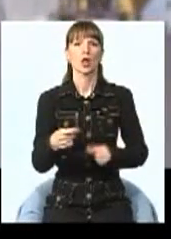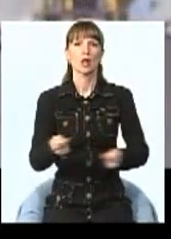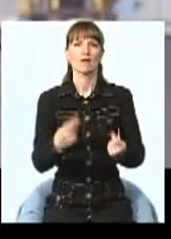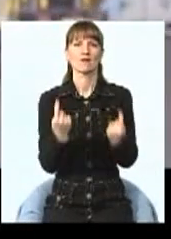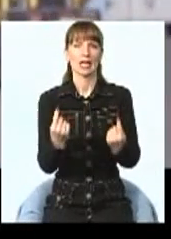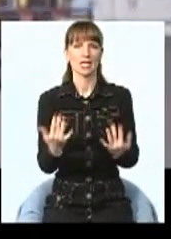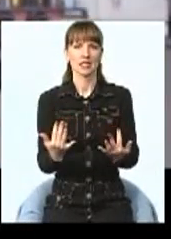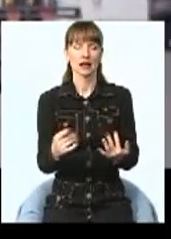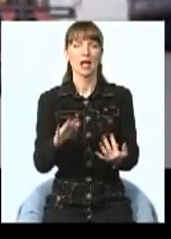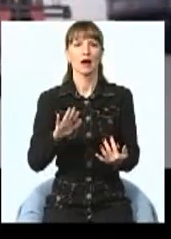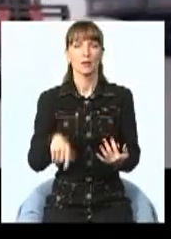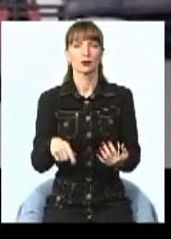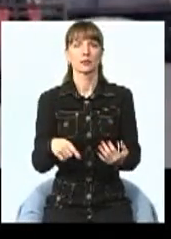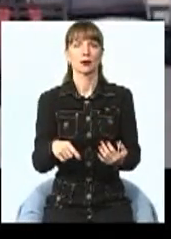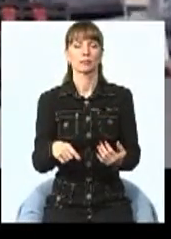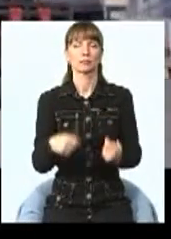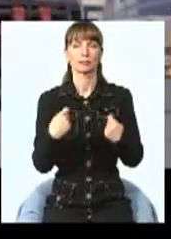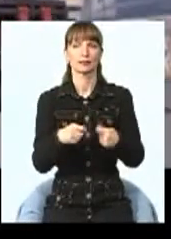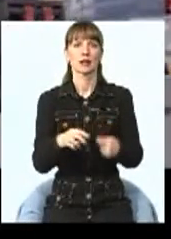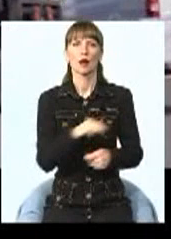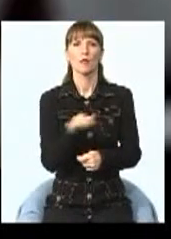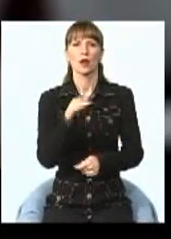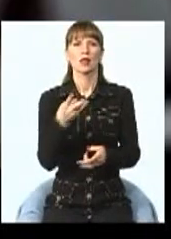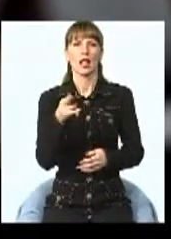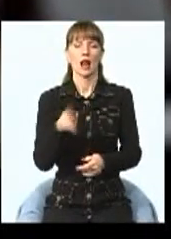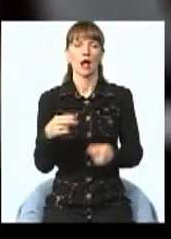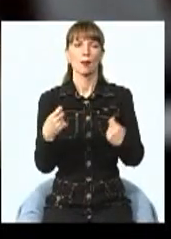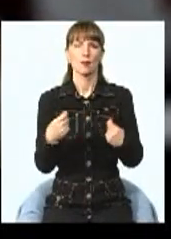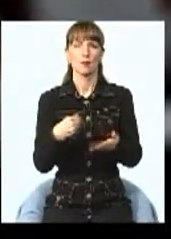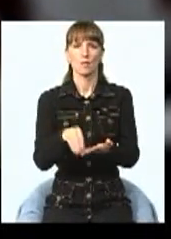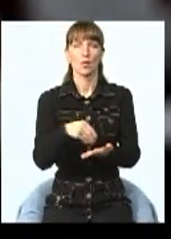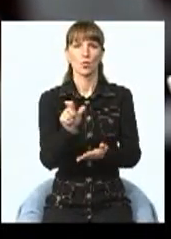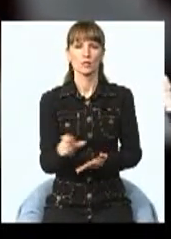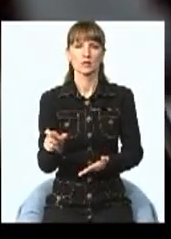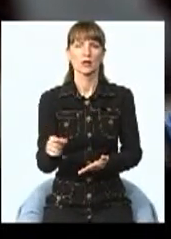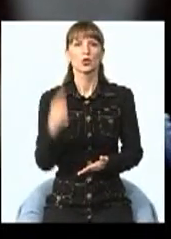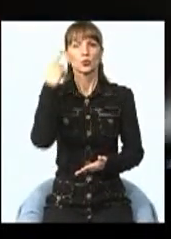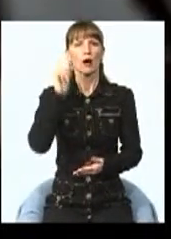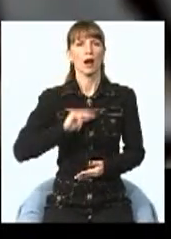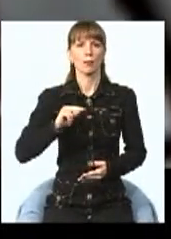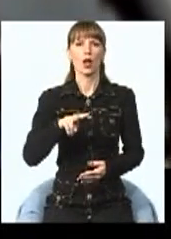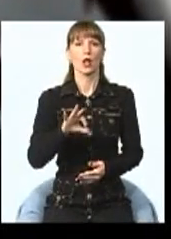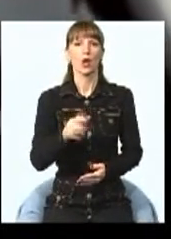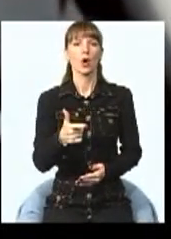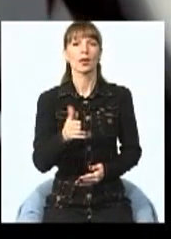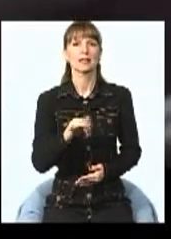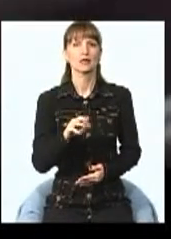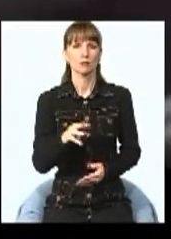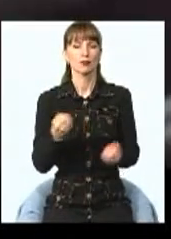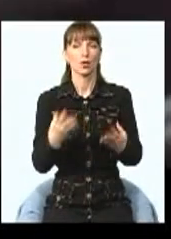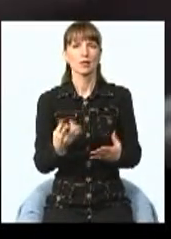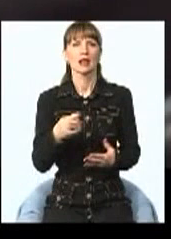кількості. А ті вже потім розкладають його на полички для покупців. Гадаєте, працювати логістами просто? Для роботи у